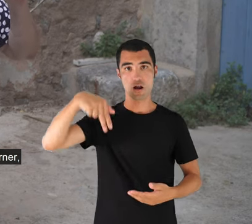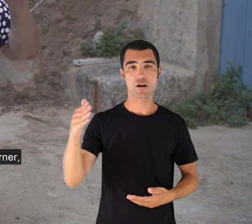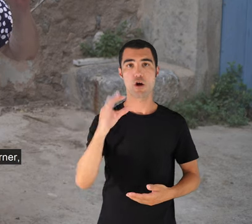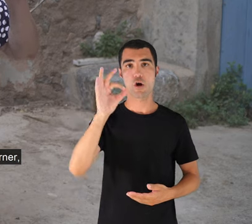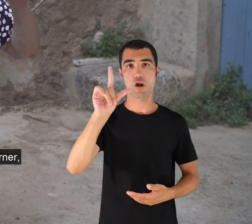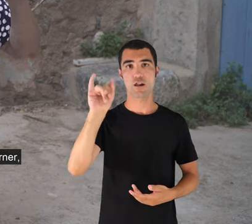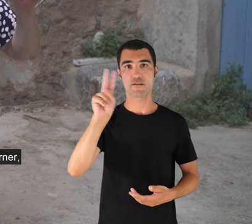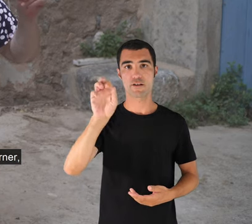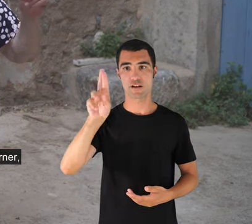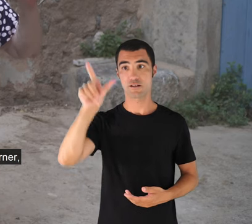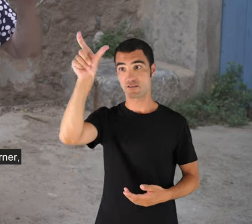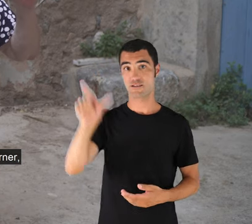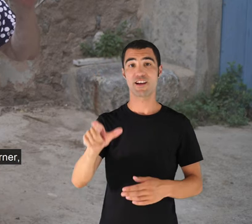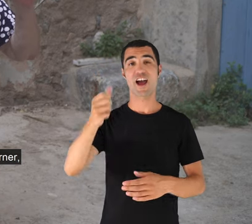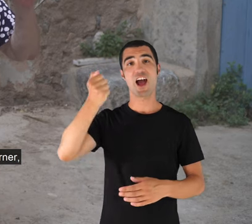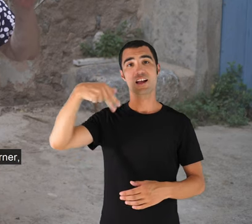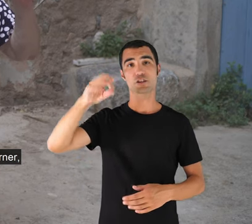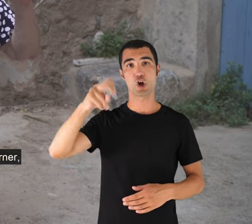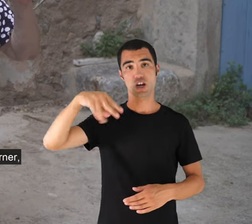seva dona nomia